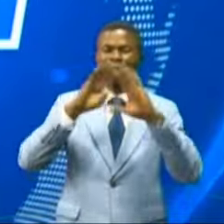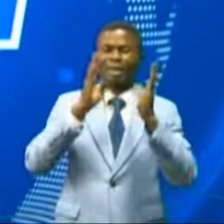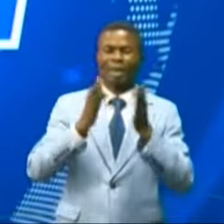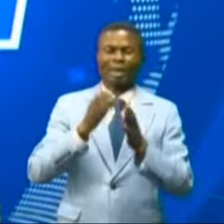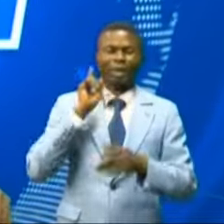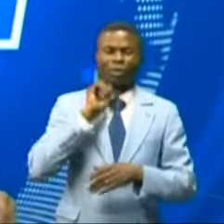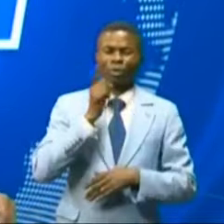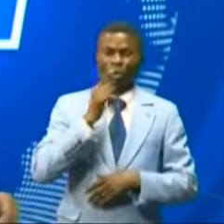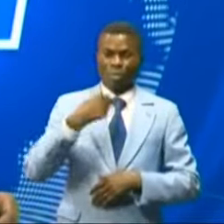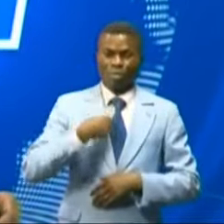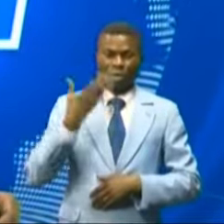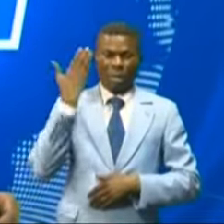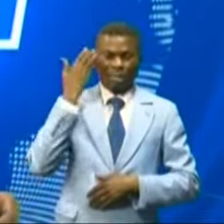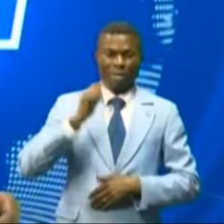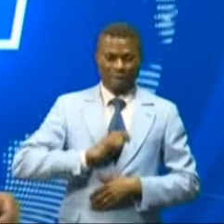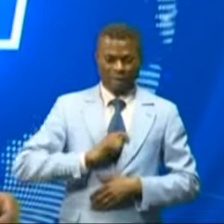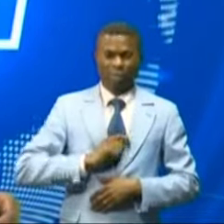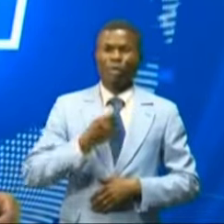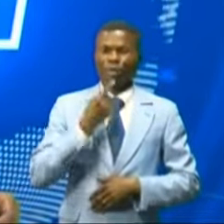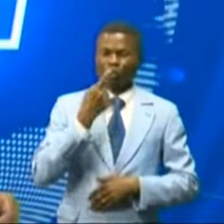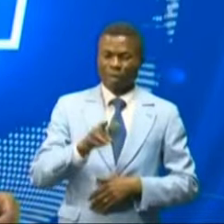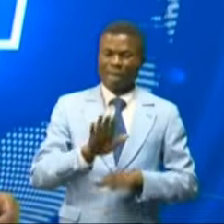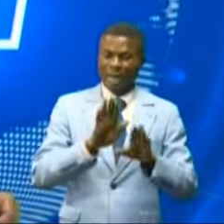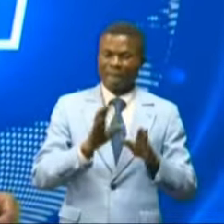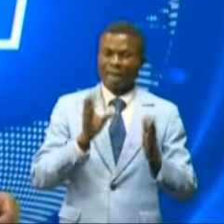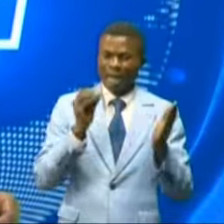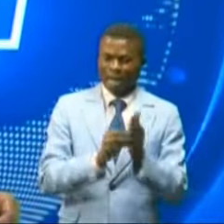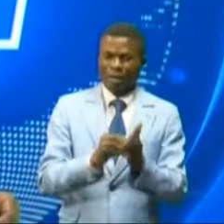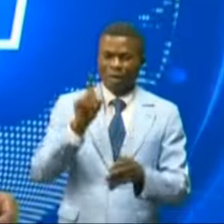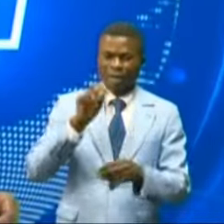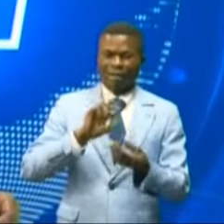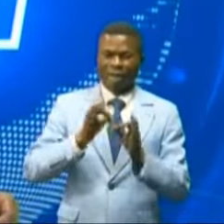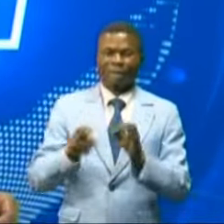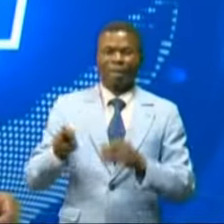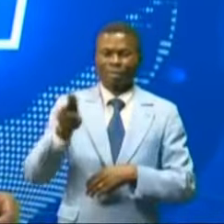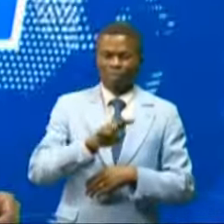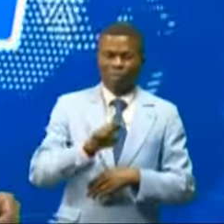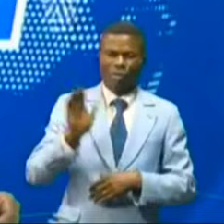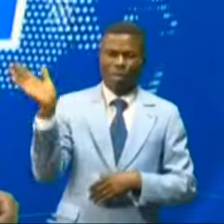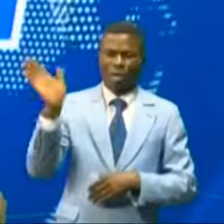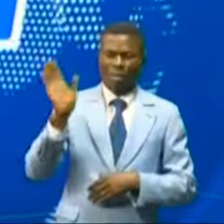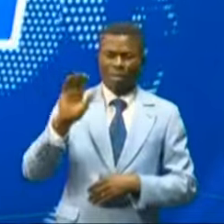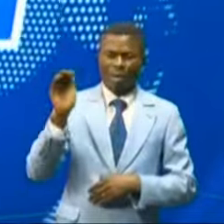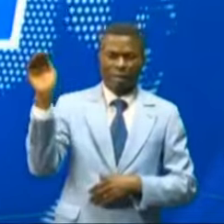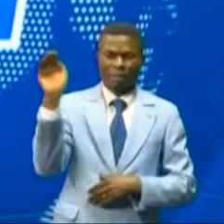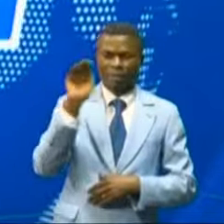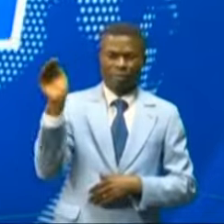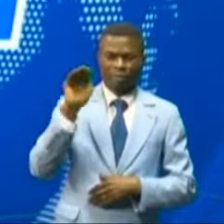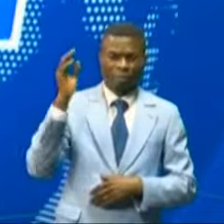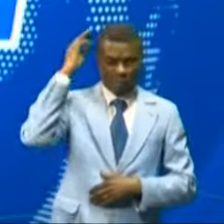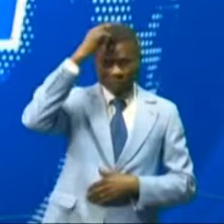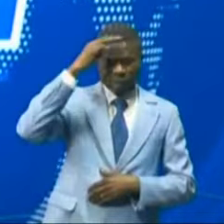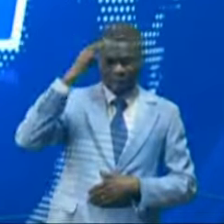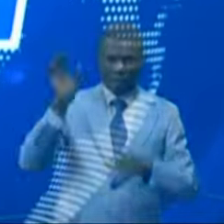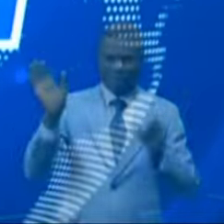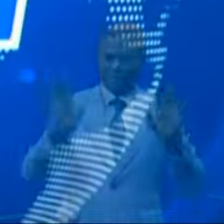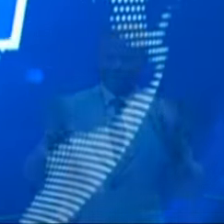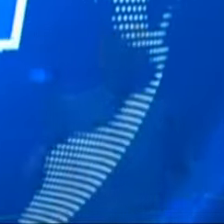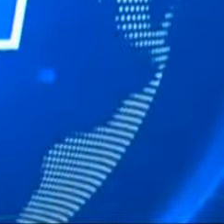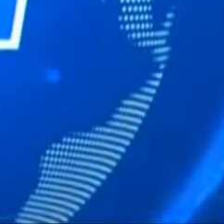partout ailleurs. 20h retrouvée, Nadine Kilosho Mastadjabou pour la grande édition de la soirée. Bonsoir chez vous.